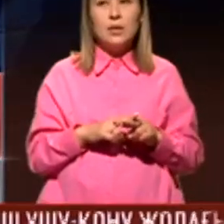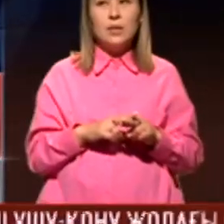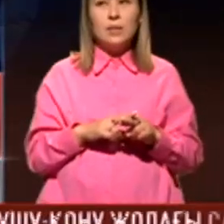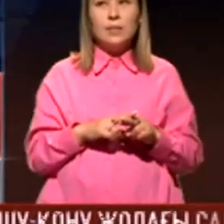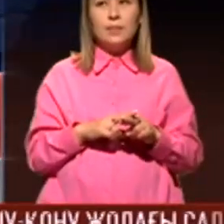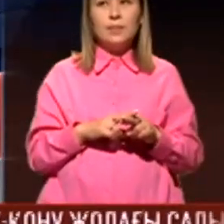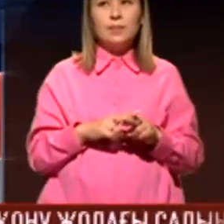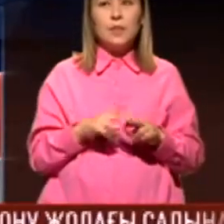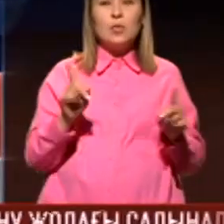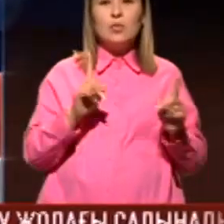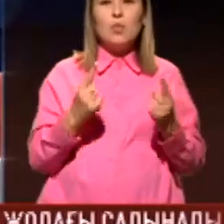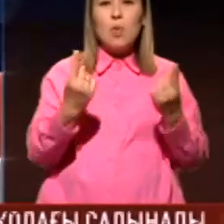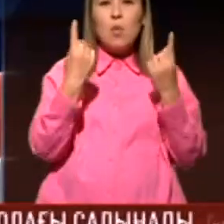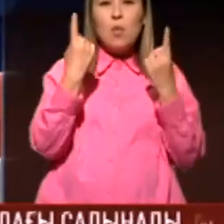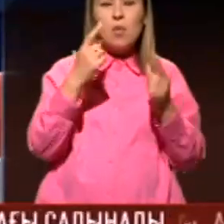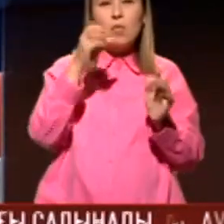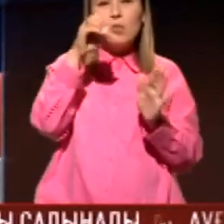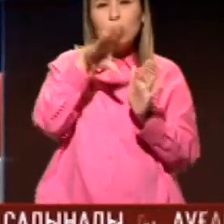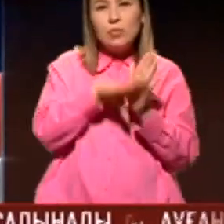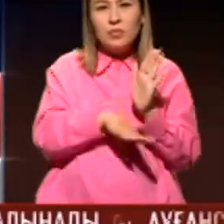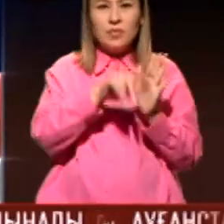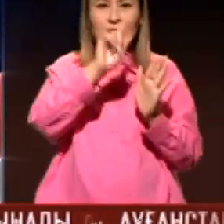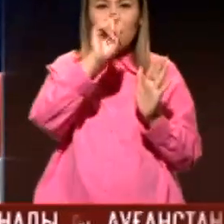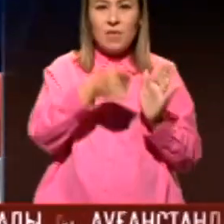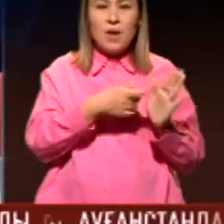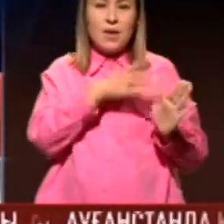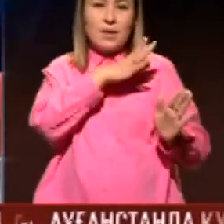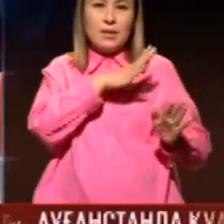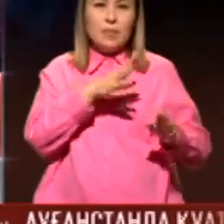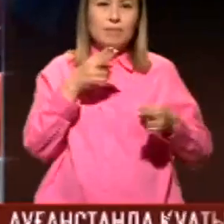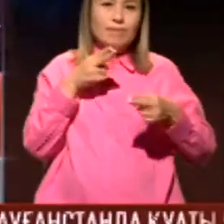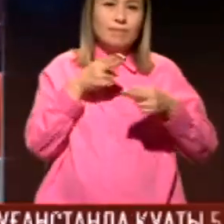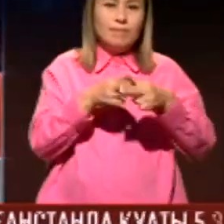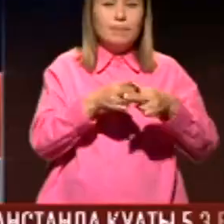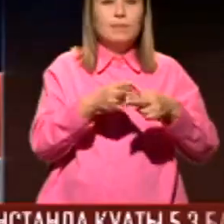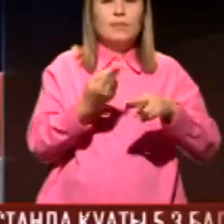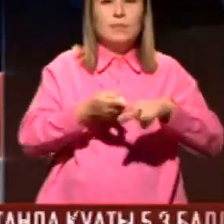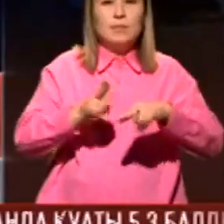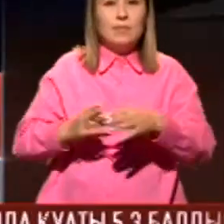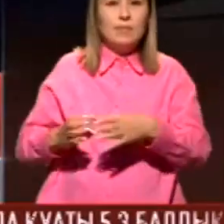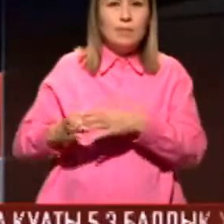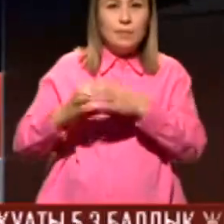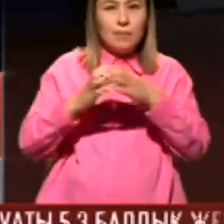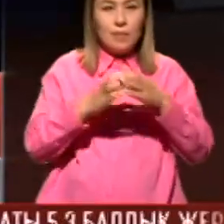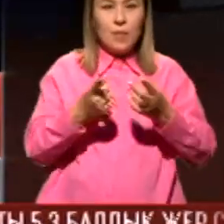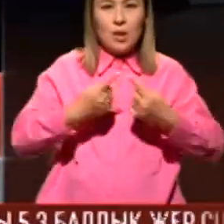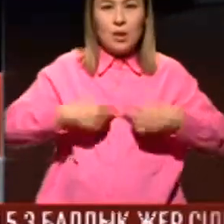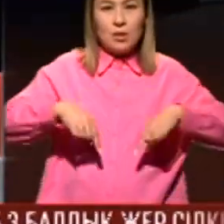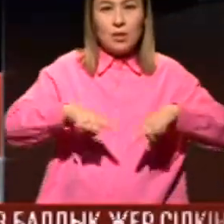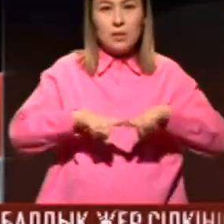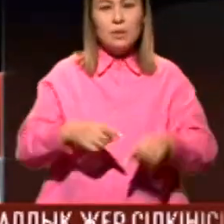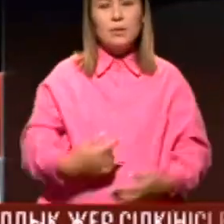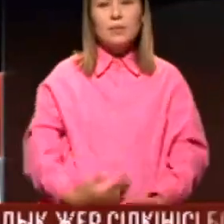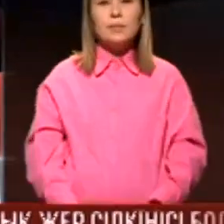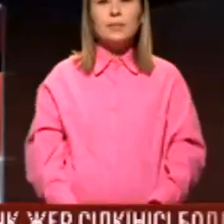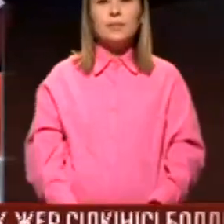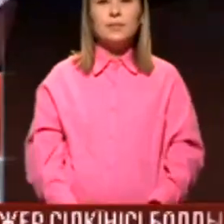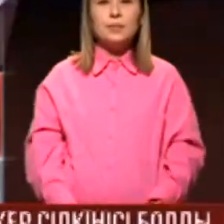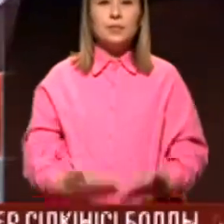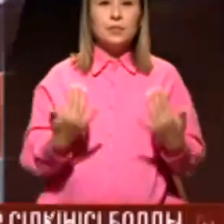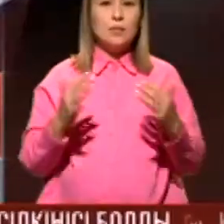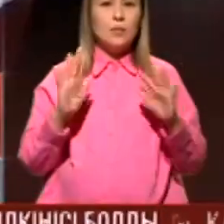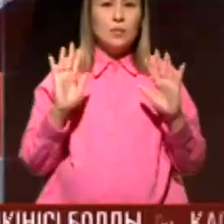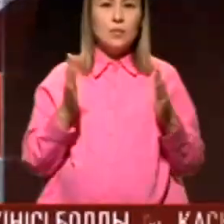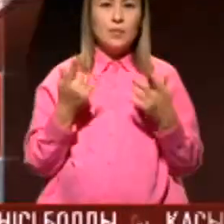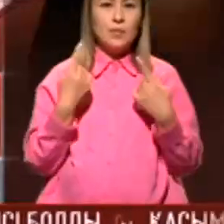бір үлкен жанжалдарды болдырмау тұрғысынан құрылған шарасыз ұйым болды. Болдырмауга тырысуу тургусунан. Я, я, энди азыр жагдай башкача болуп жатат. Мына